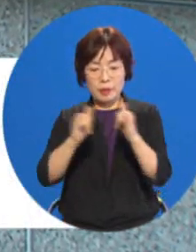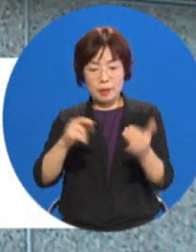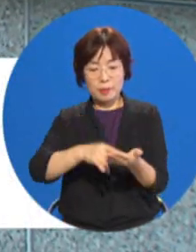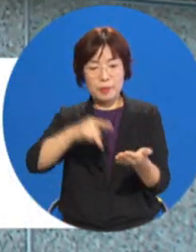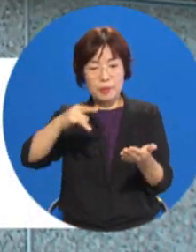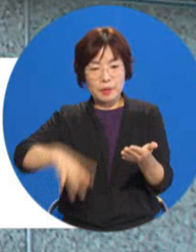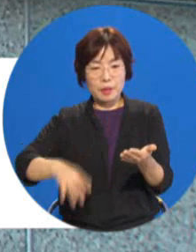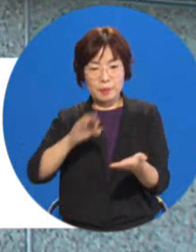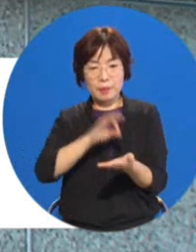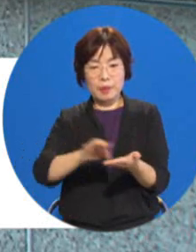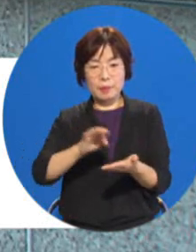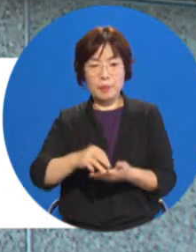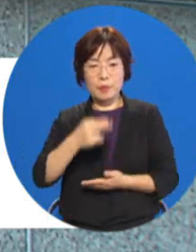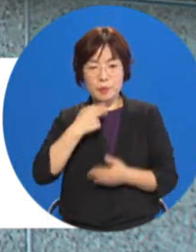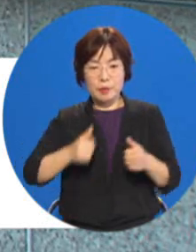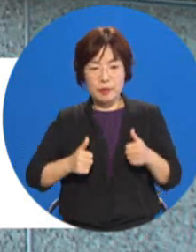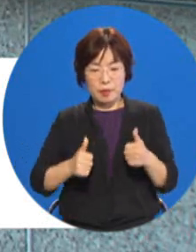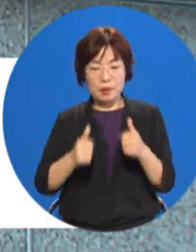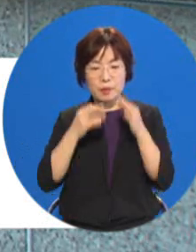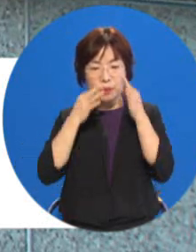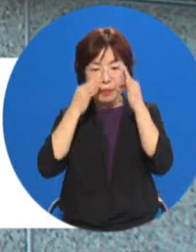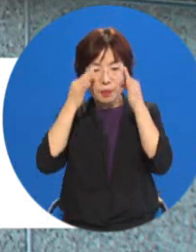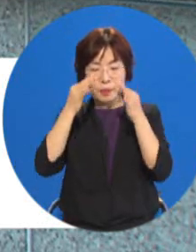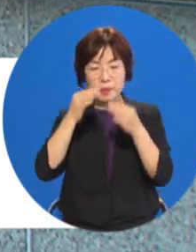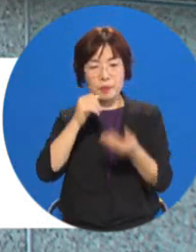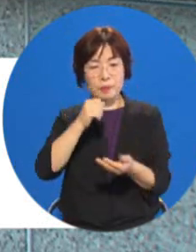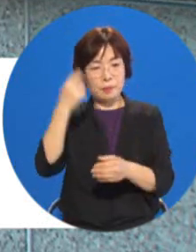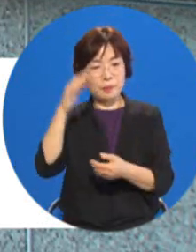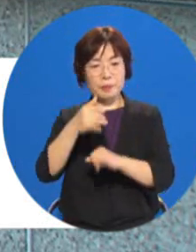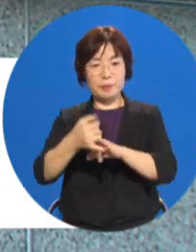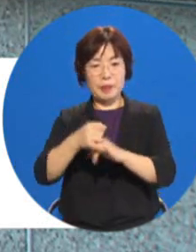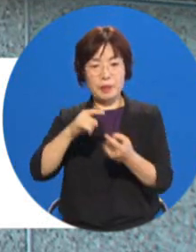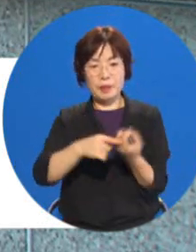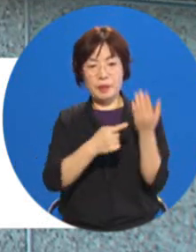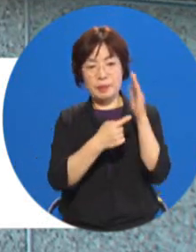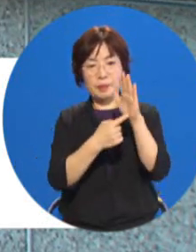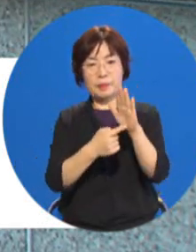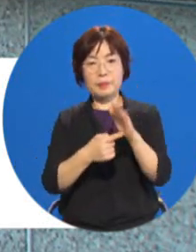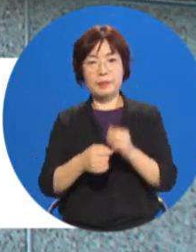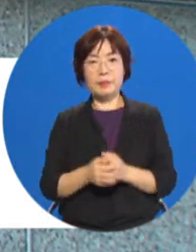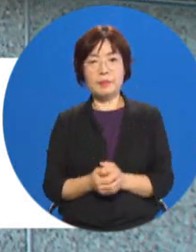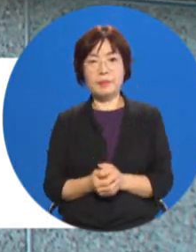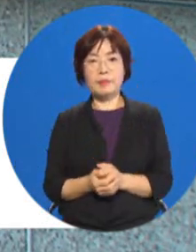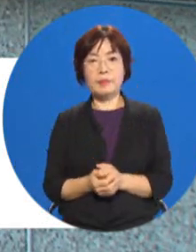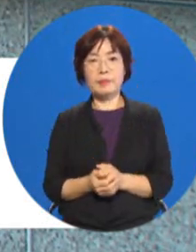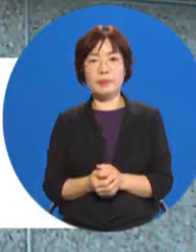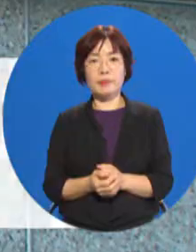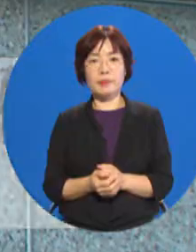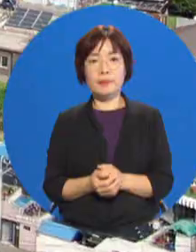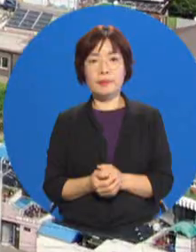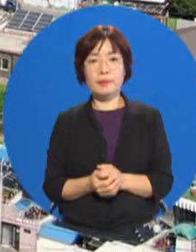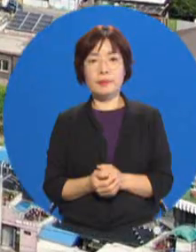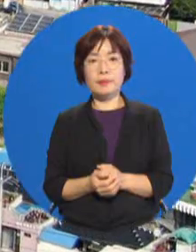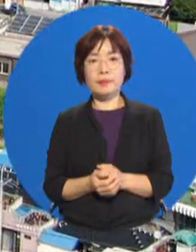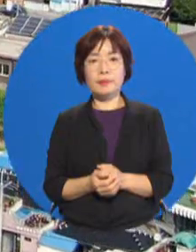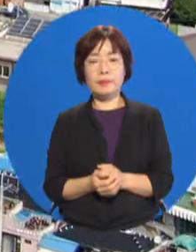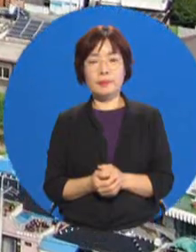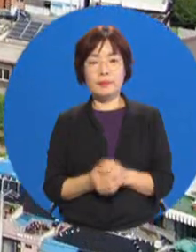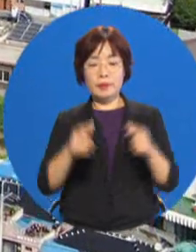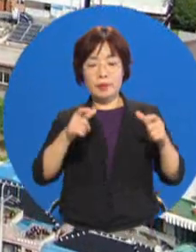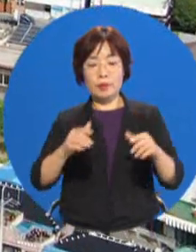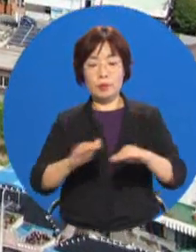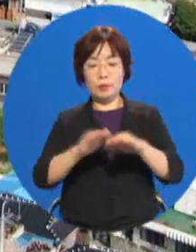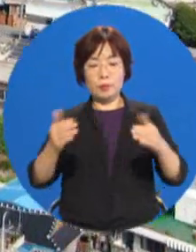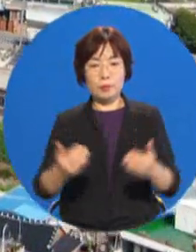검토하고 또 시민의 혈세가 낭비되지 않도록 열심히 최선의 노력을 다할 것입니다. 지역